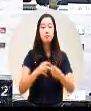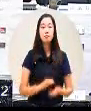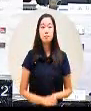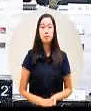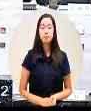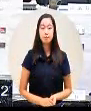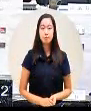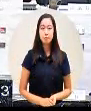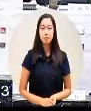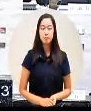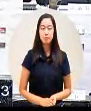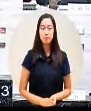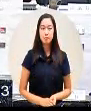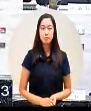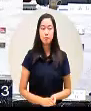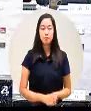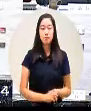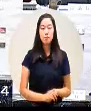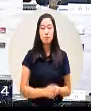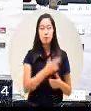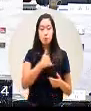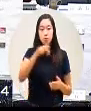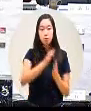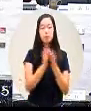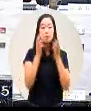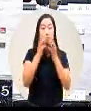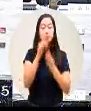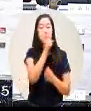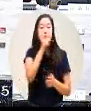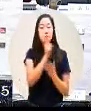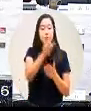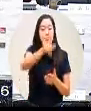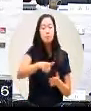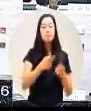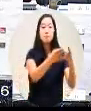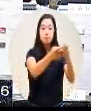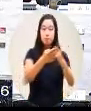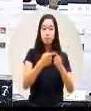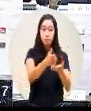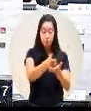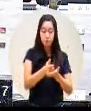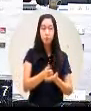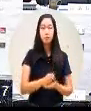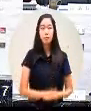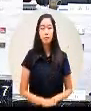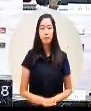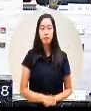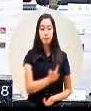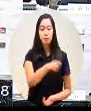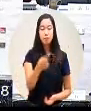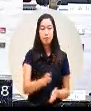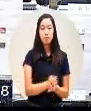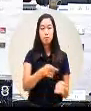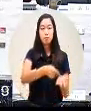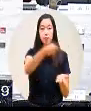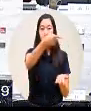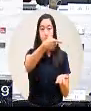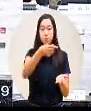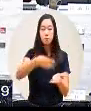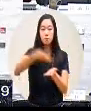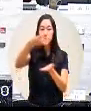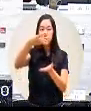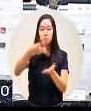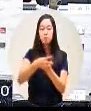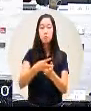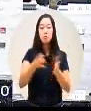啊，齐子言吼、哦，营养师啦吼、哦，来个议会啦吼、哦。啊，第一届第三次